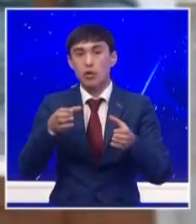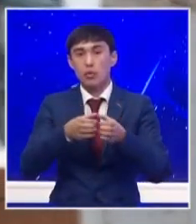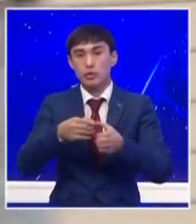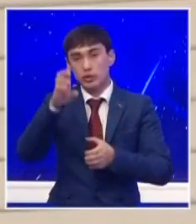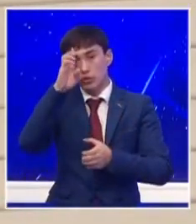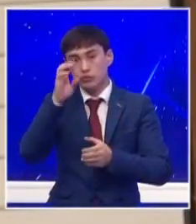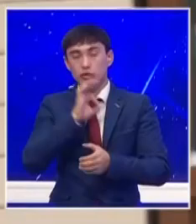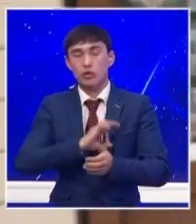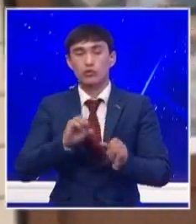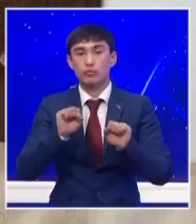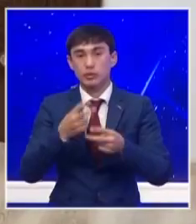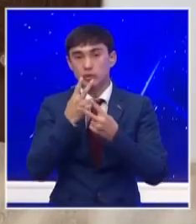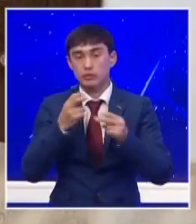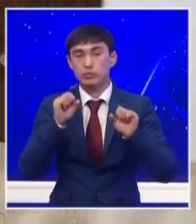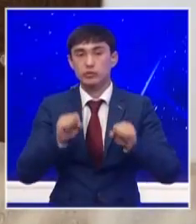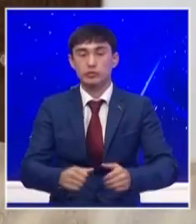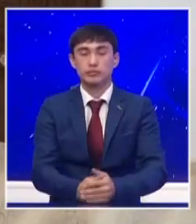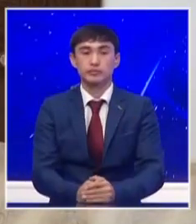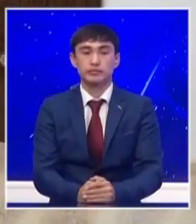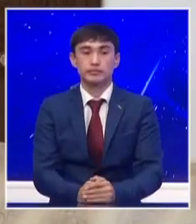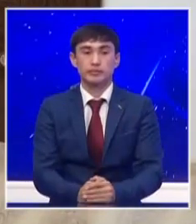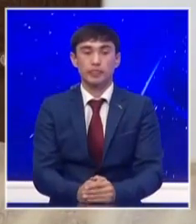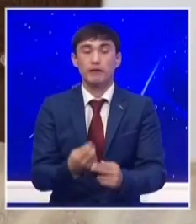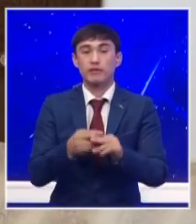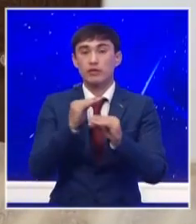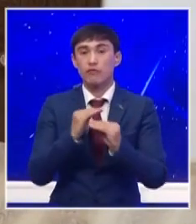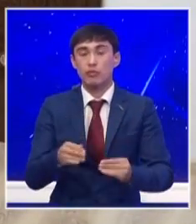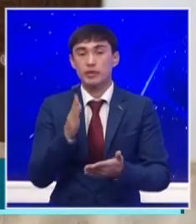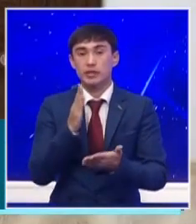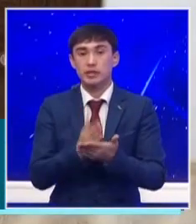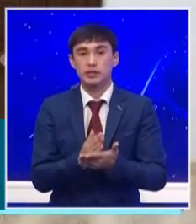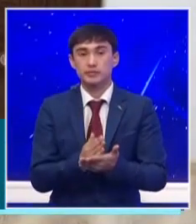государственных доходов в этой форме указывается